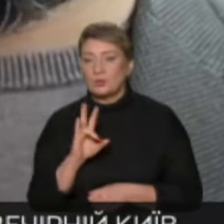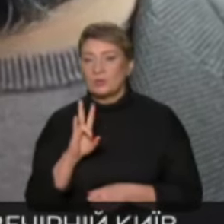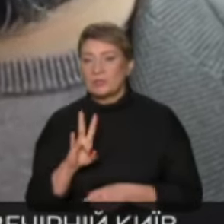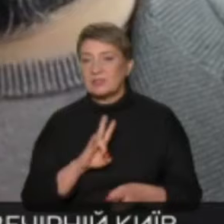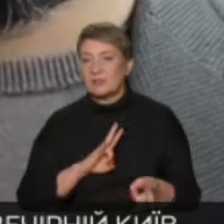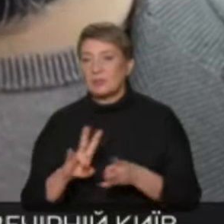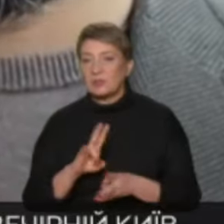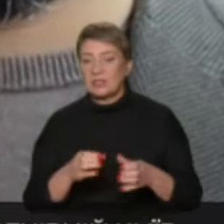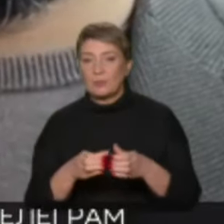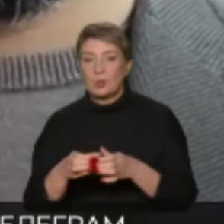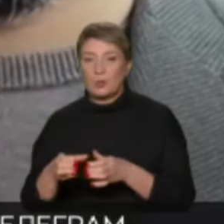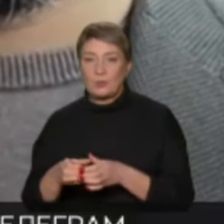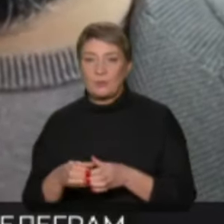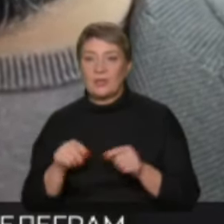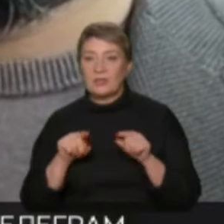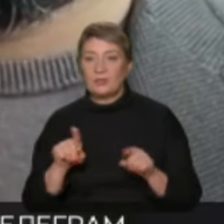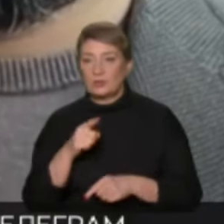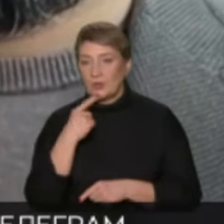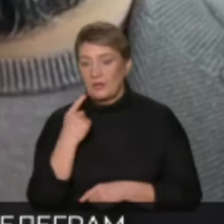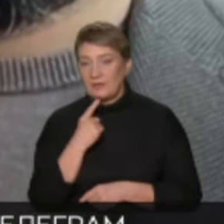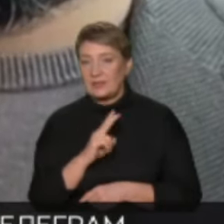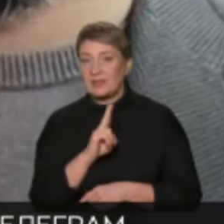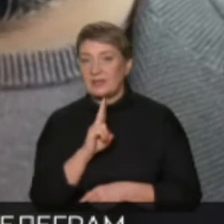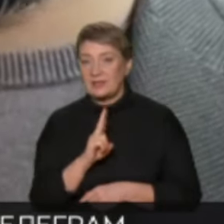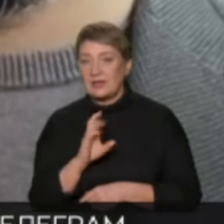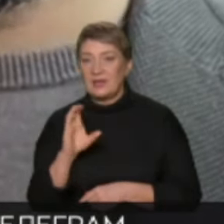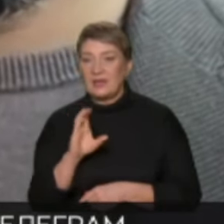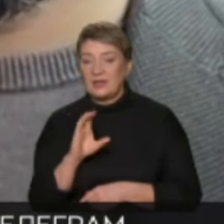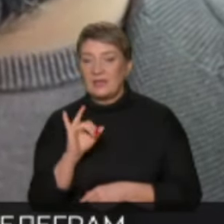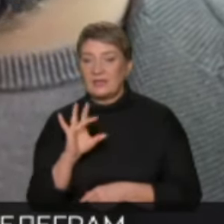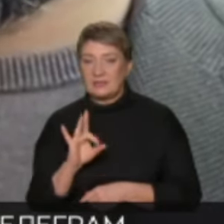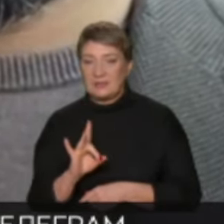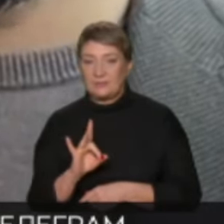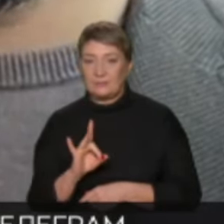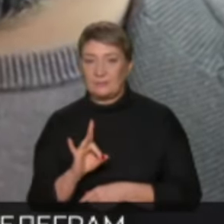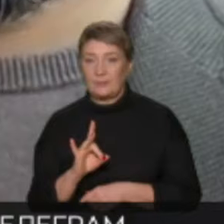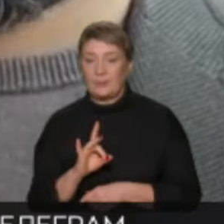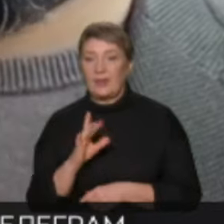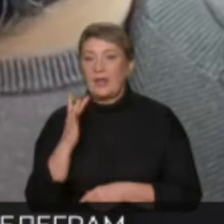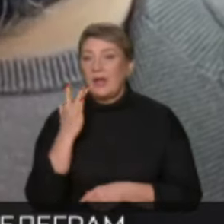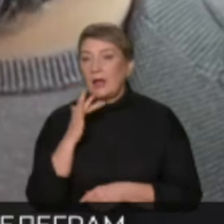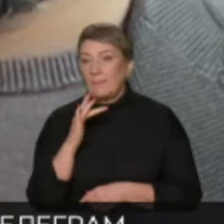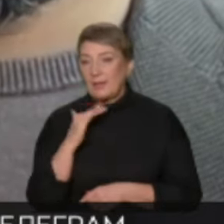террористическим группам. Это то, что говорит КСИР. Значит, американцы